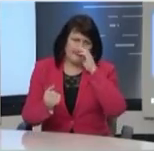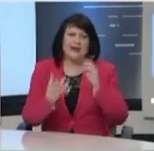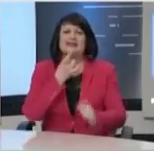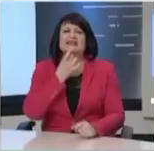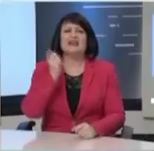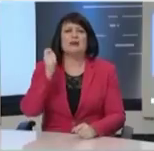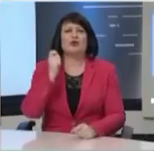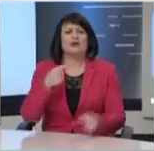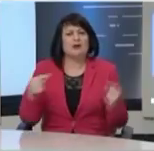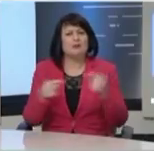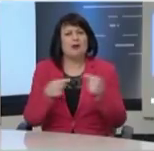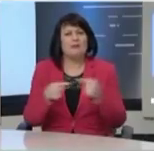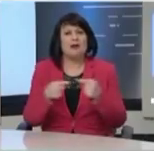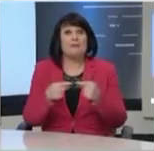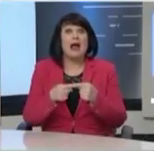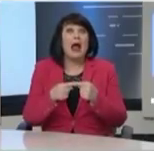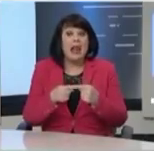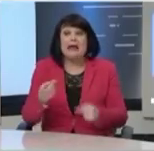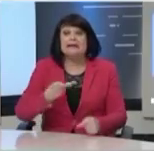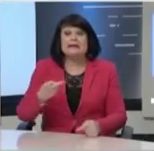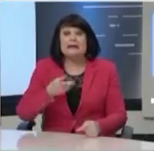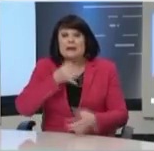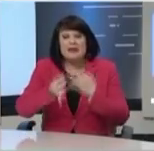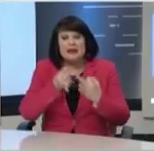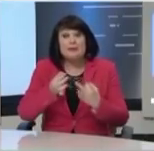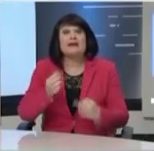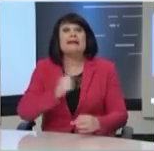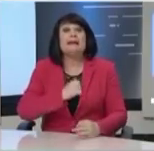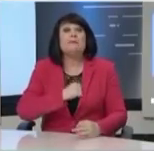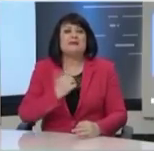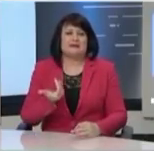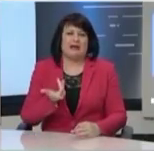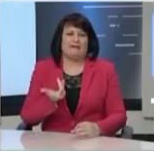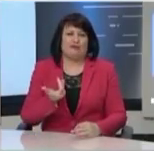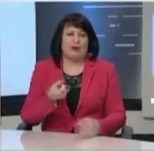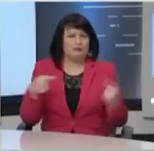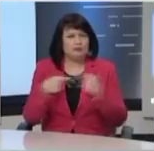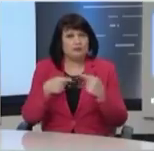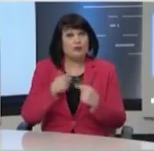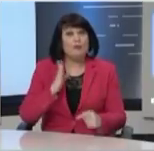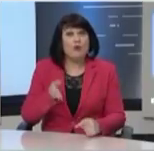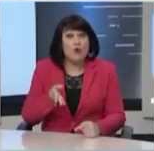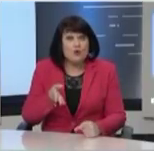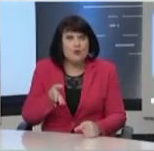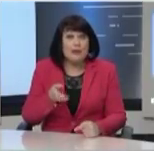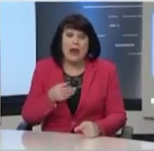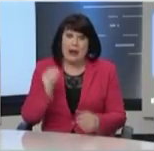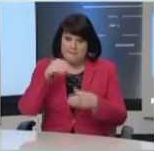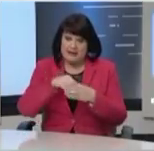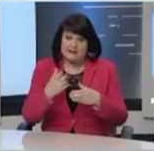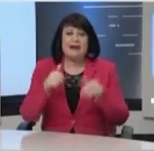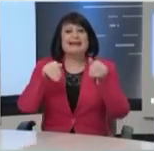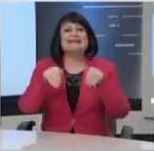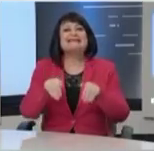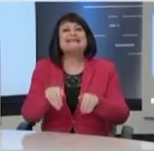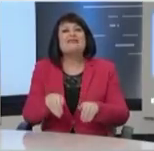έδαφος για σκληρή πολιτική σύγκρουση στη βάση όμως θέσεων και επιχειρημάτων. μια σύγκρουση που ενέχει όμως το σεβασμό